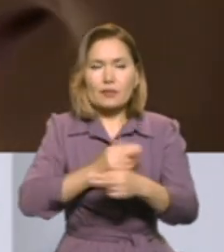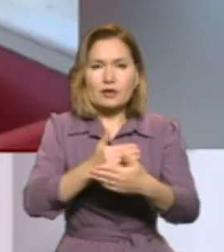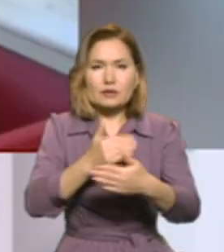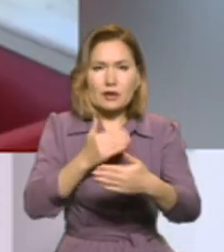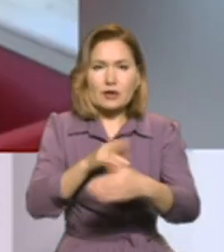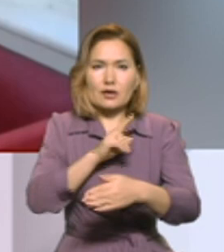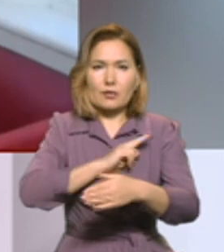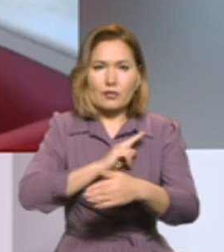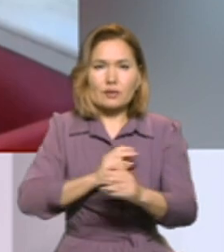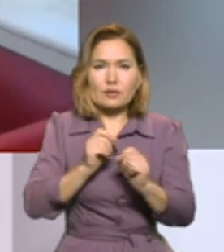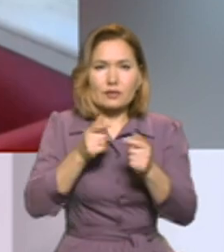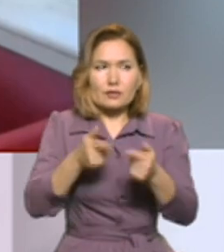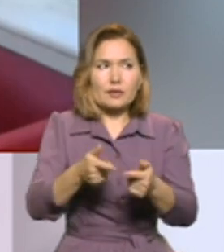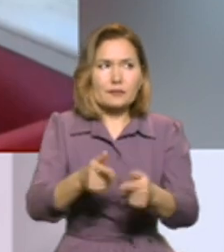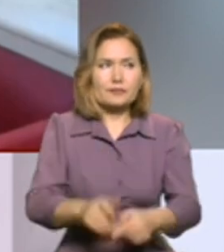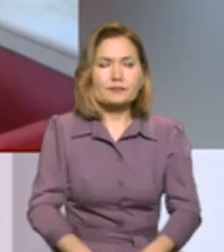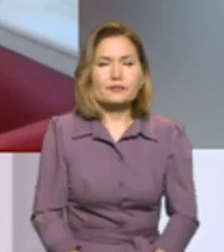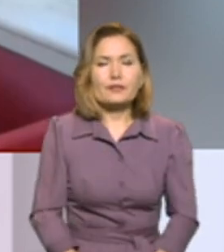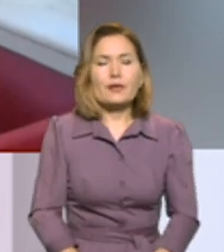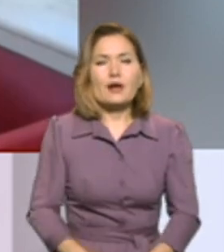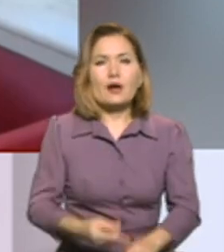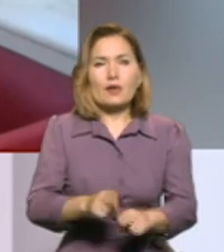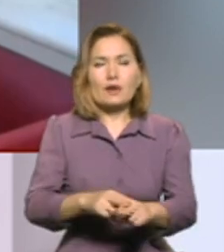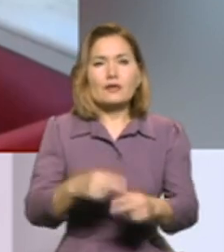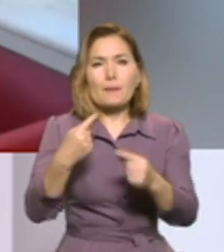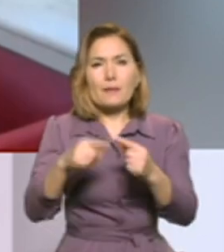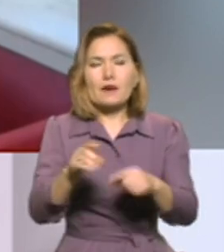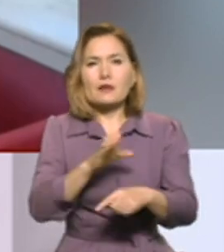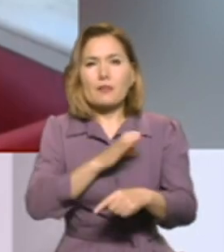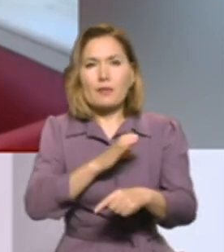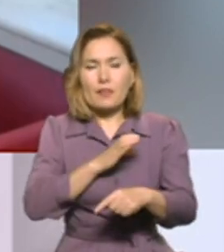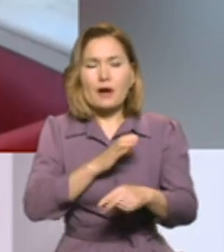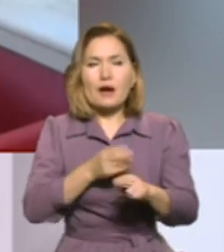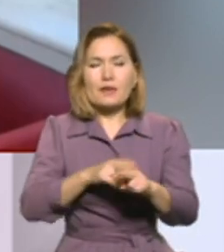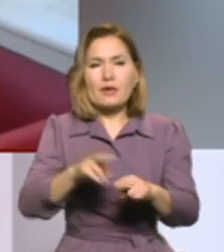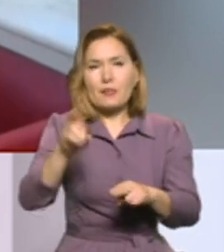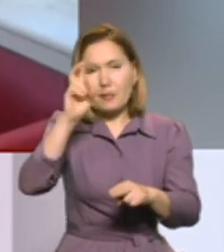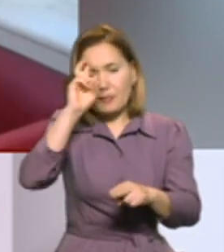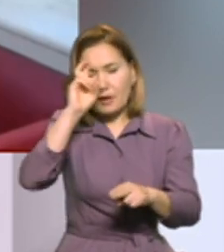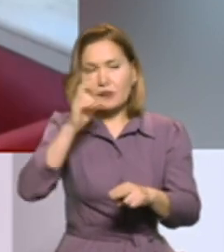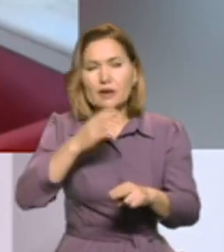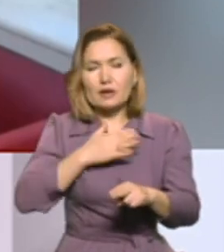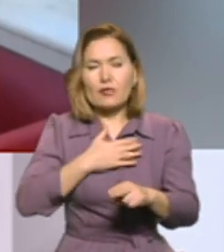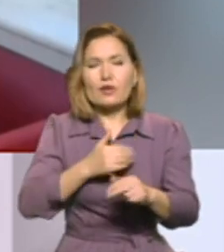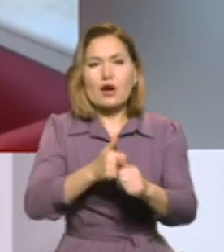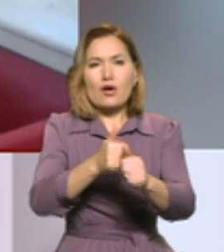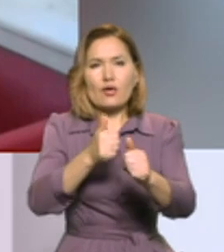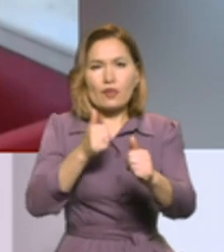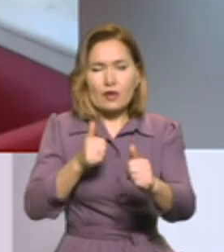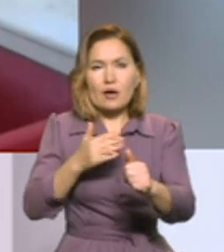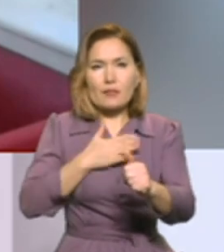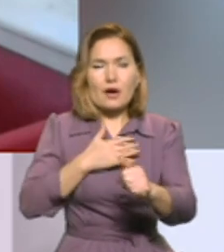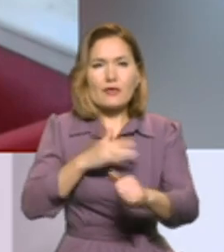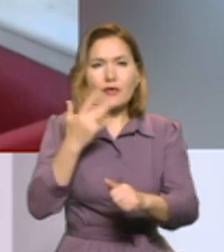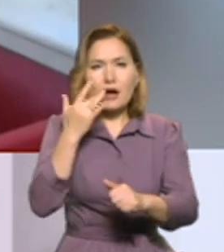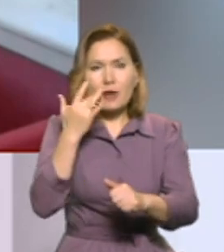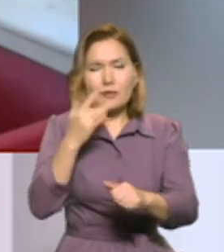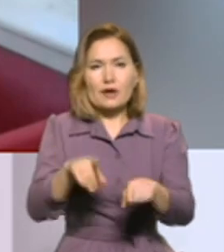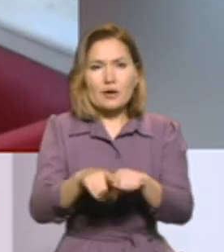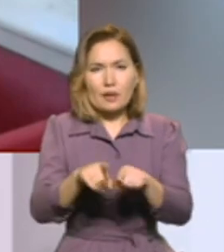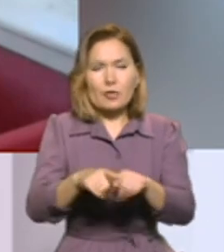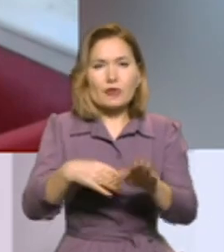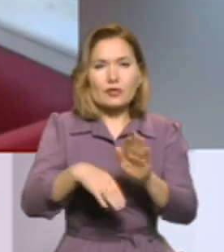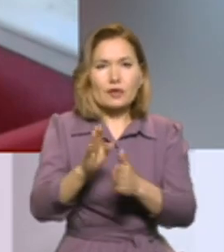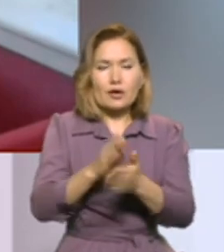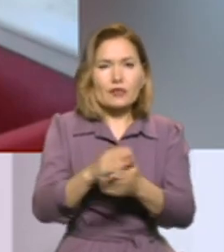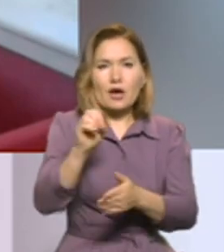осында. Басқа бай елдермен салыстырғанда біз артта келеміз. Ақыштың жағдайы тіпті сорақы. Еуропалық